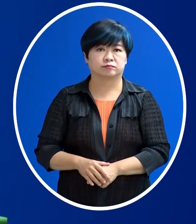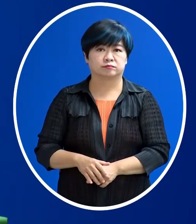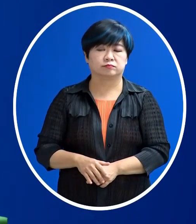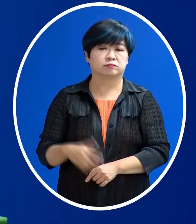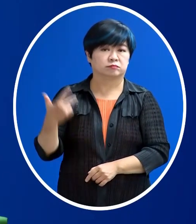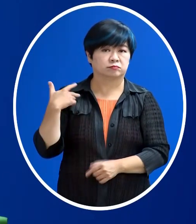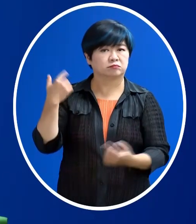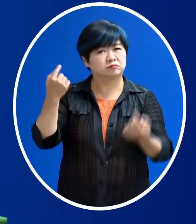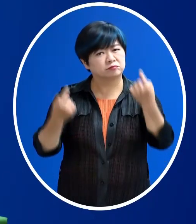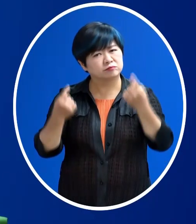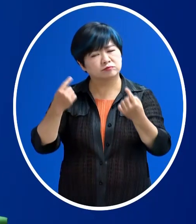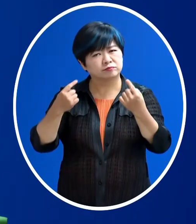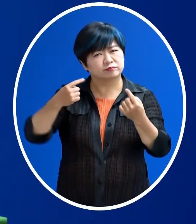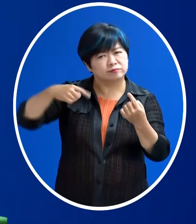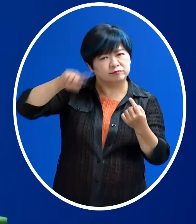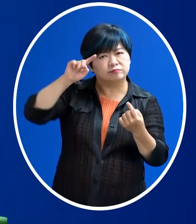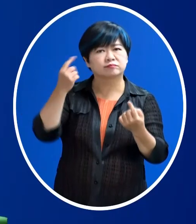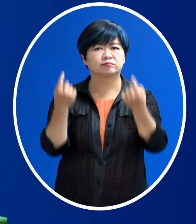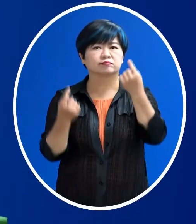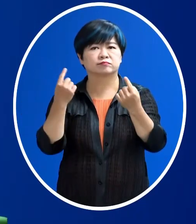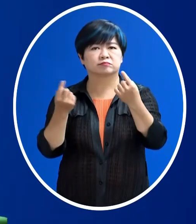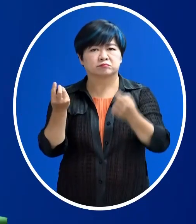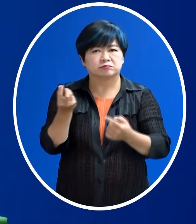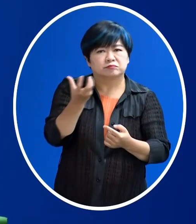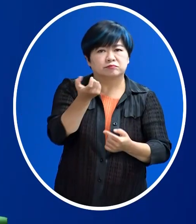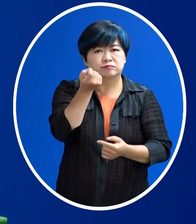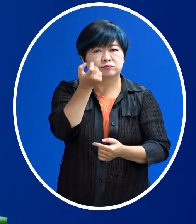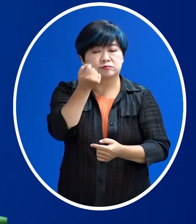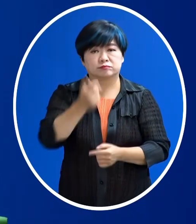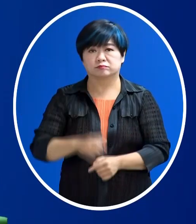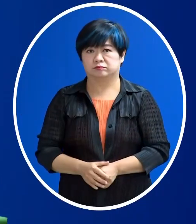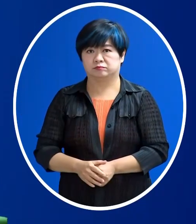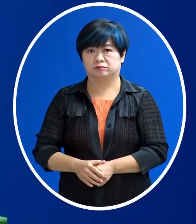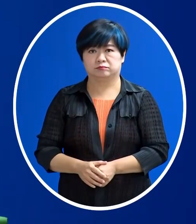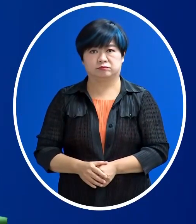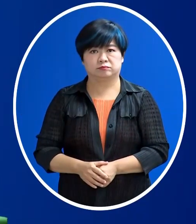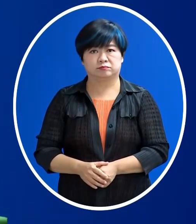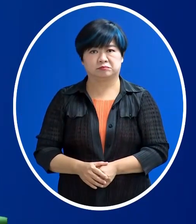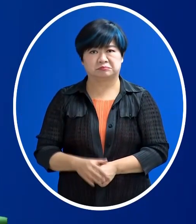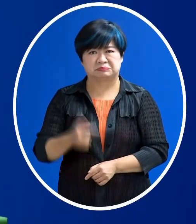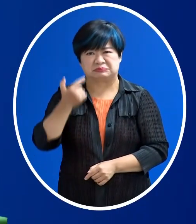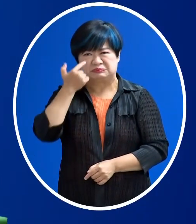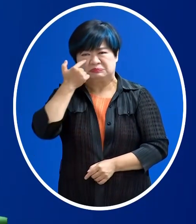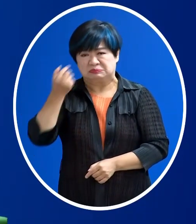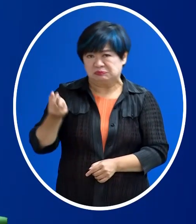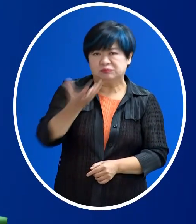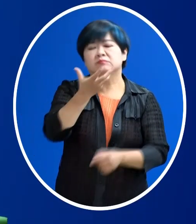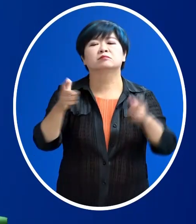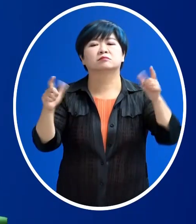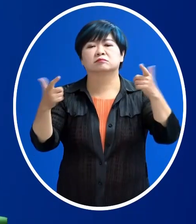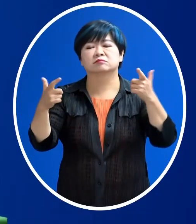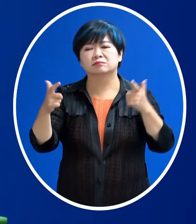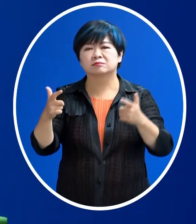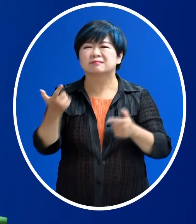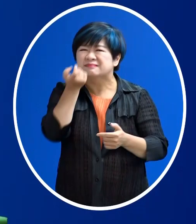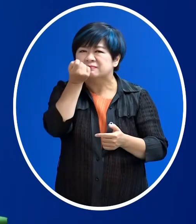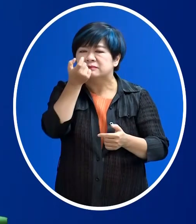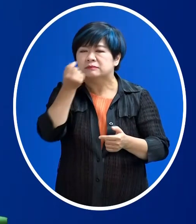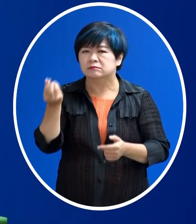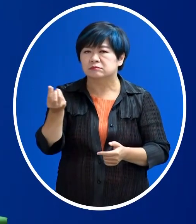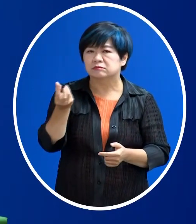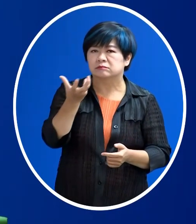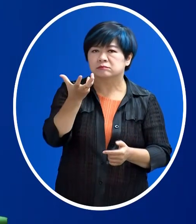比起来，大概都有一些微的一个成长，但是没有到说是用比较是快速成长的模式在进行，显示说我